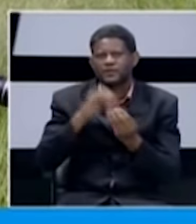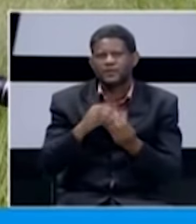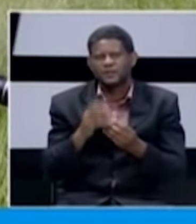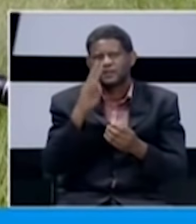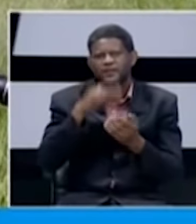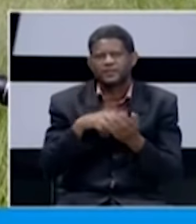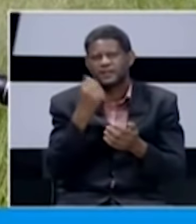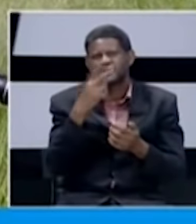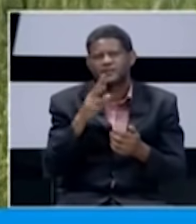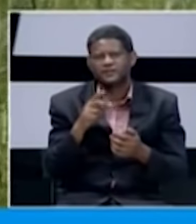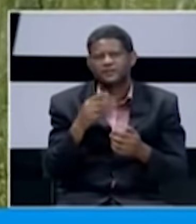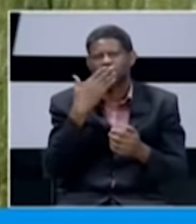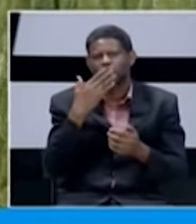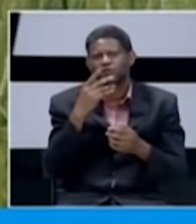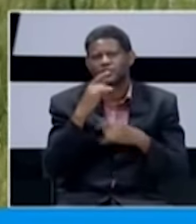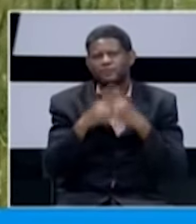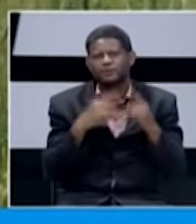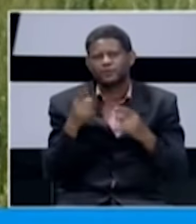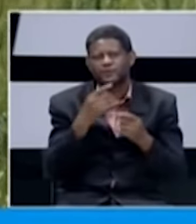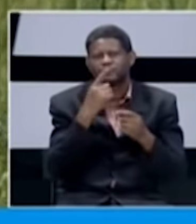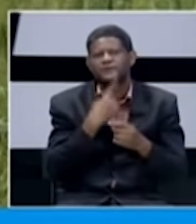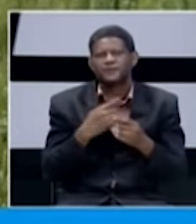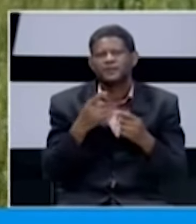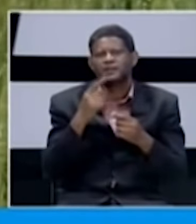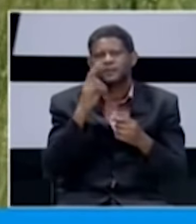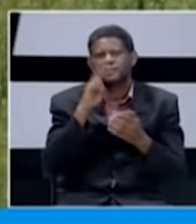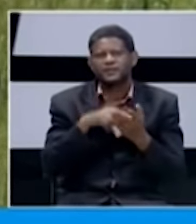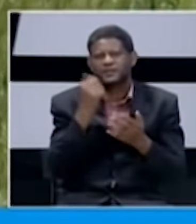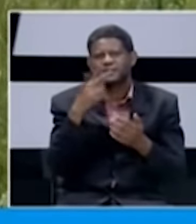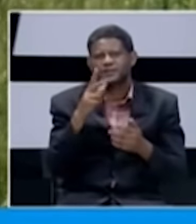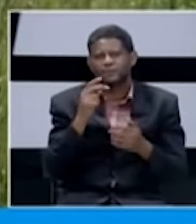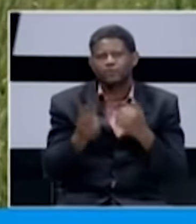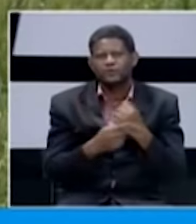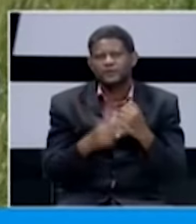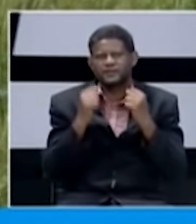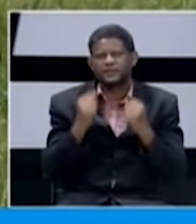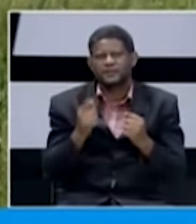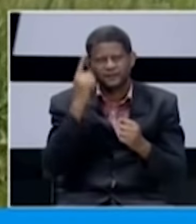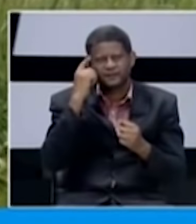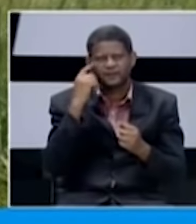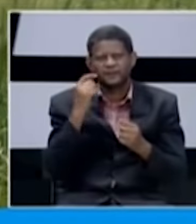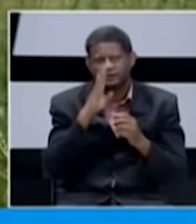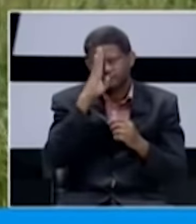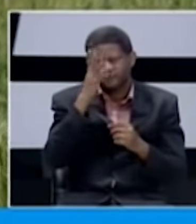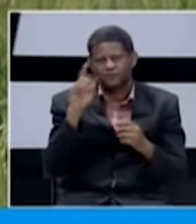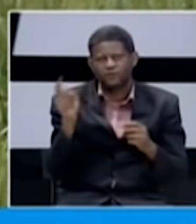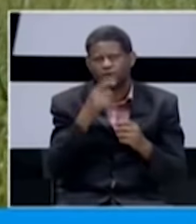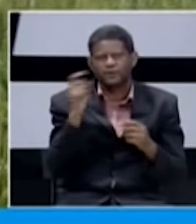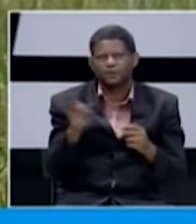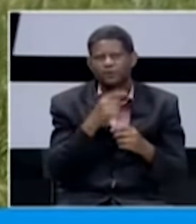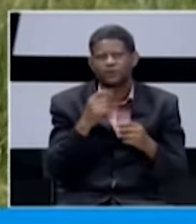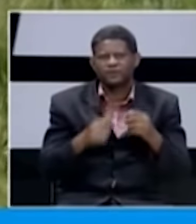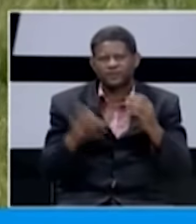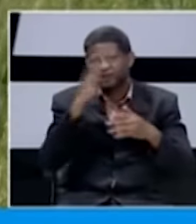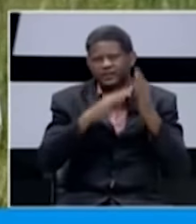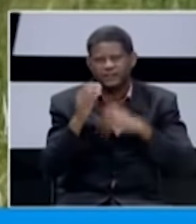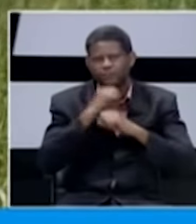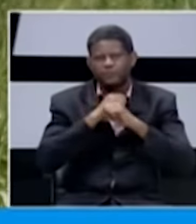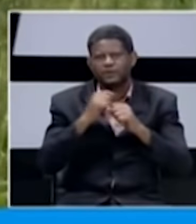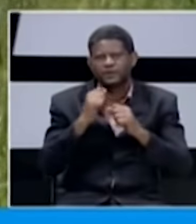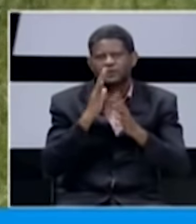مني أبي كل تشحن عسر سلستنا عم تمرات بكو طبعا زدال دل تقرأي نمفطار زخانه يخون تسأو أب مكات الجامع مكم